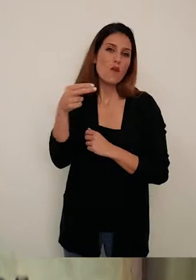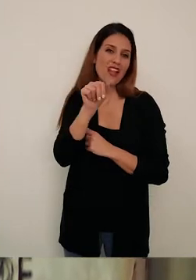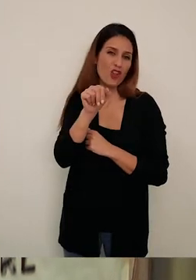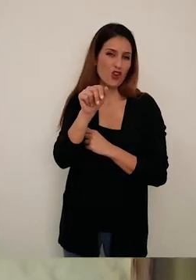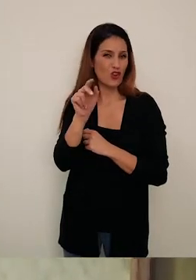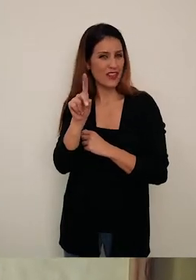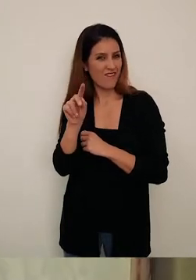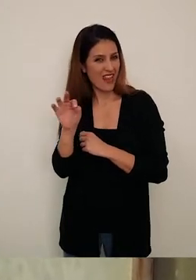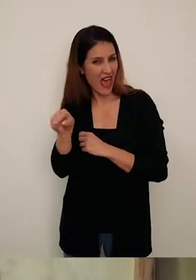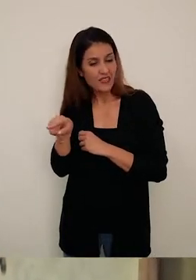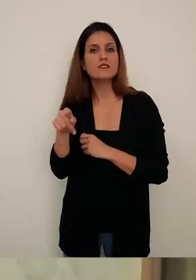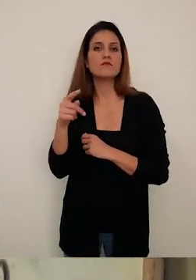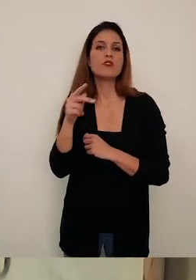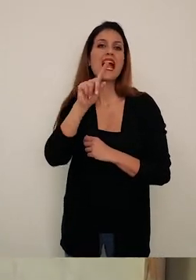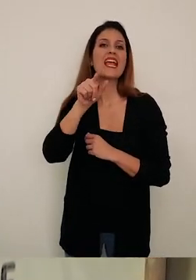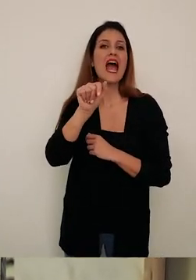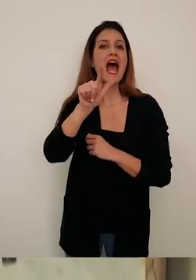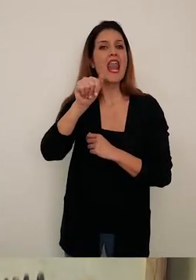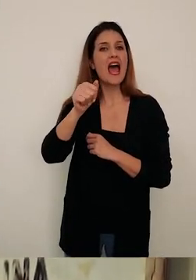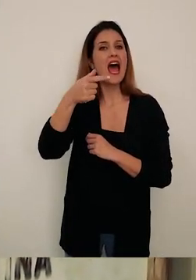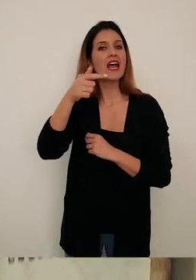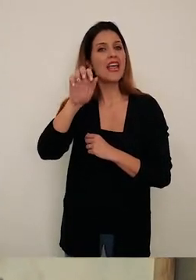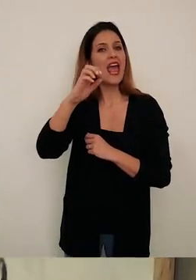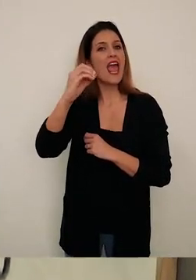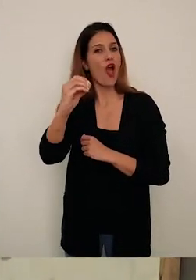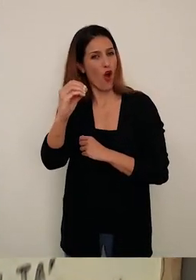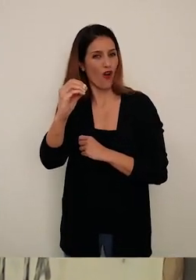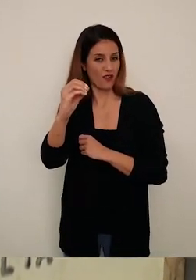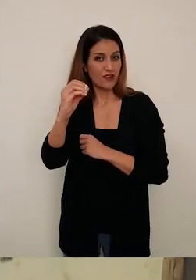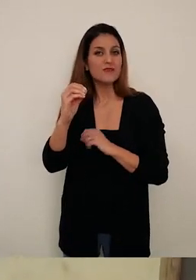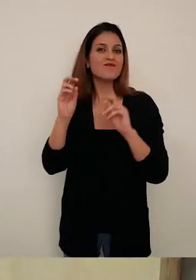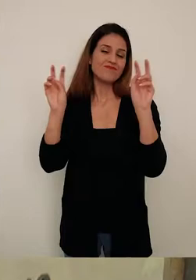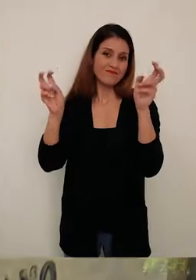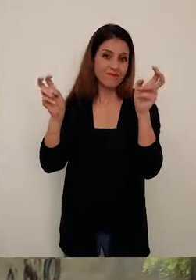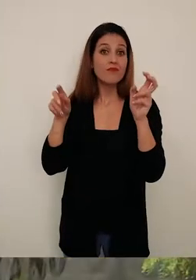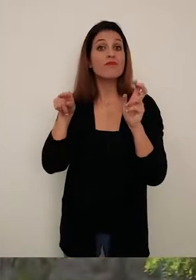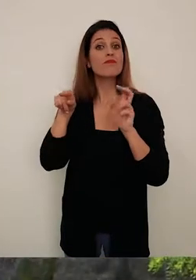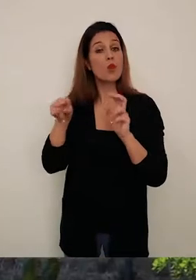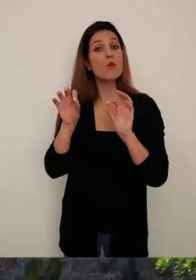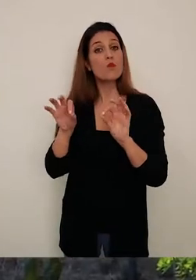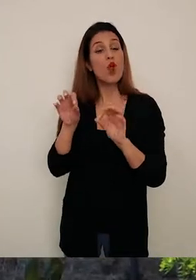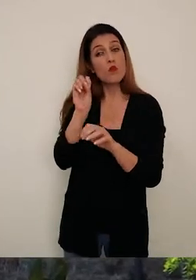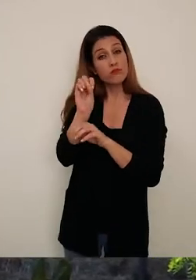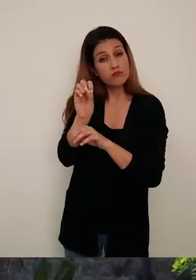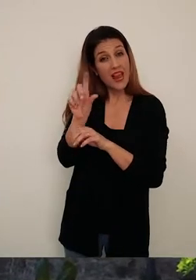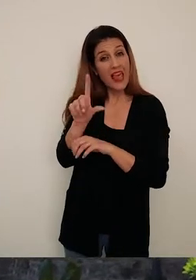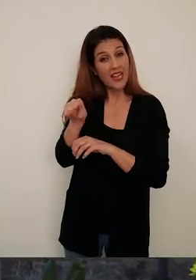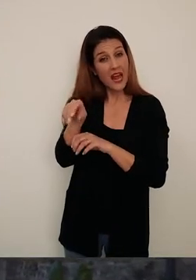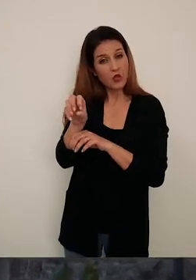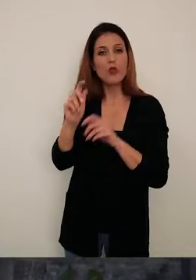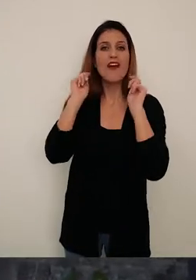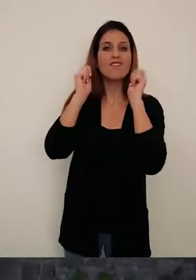Il Galateo, così viene oggi conosciuto dalla storia locale e nazionale, ricevette i primi rudimenti letterari dai